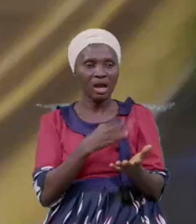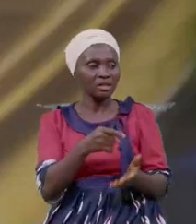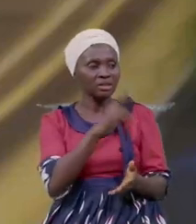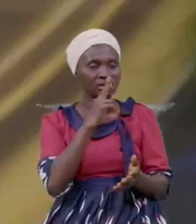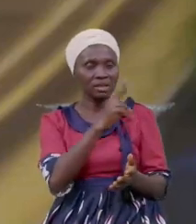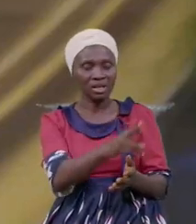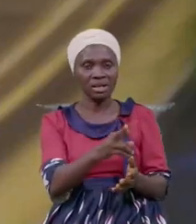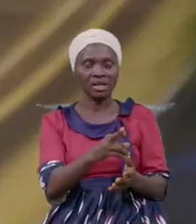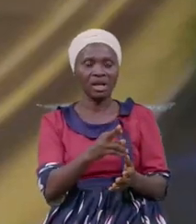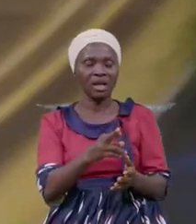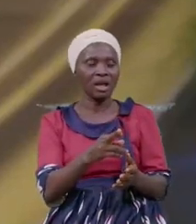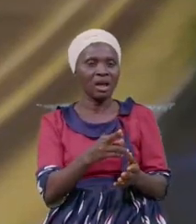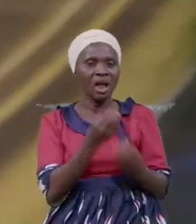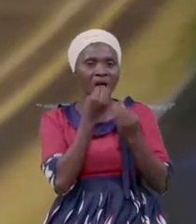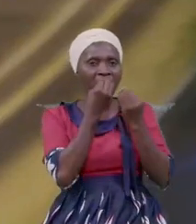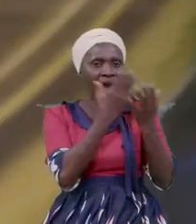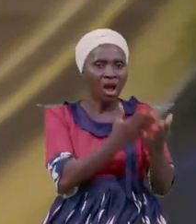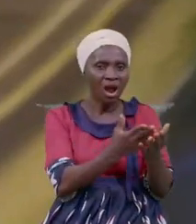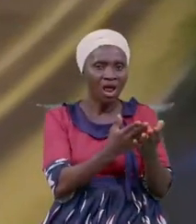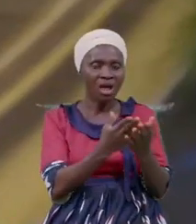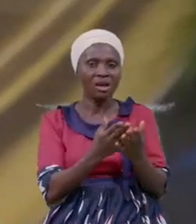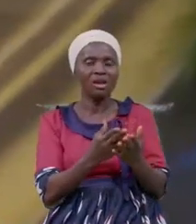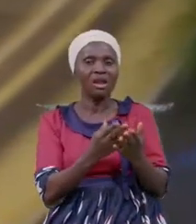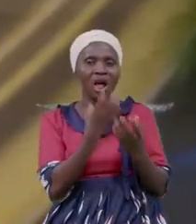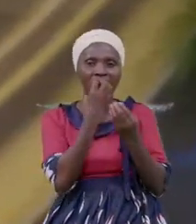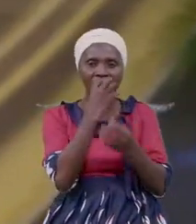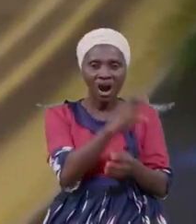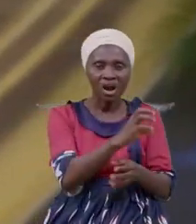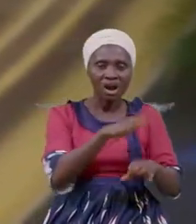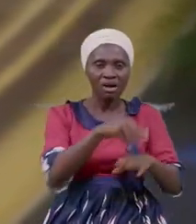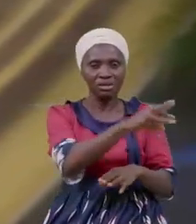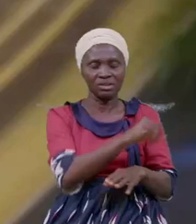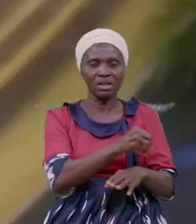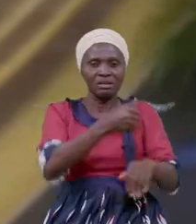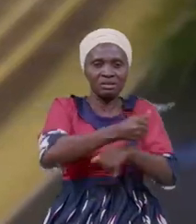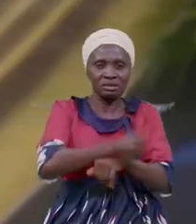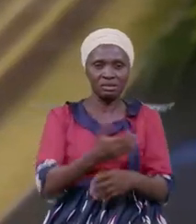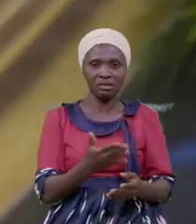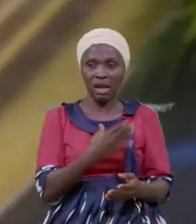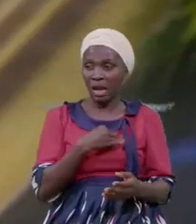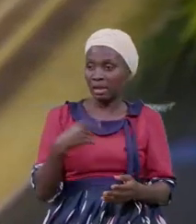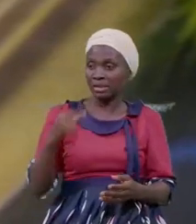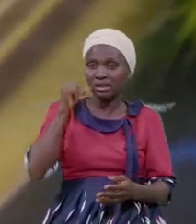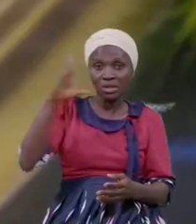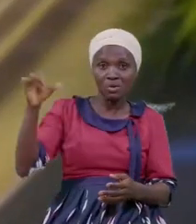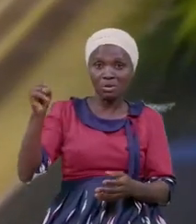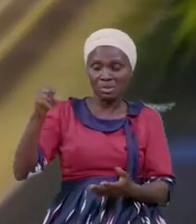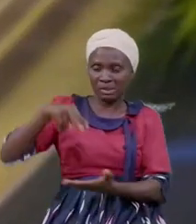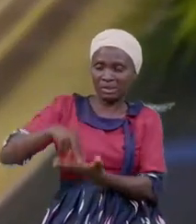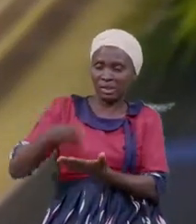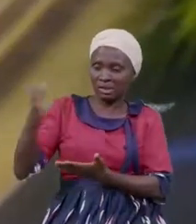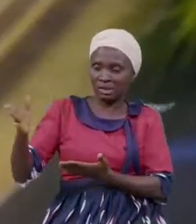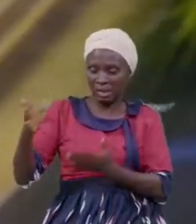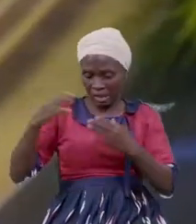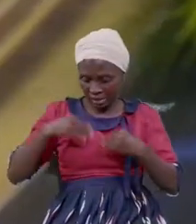des assauts on te lance des mots malédiction sur elle et elle reste debout là en exceptant tout ce